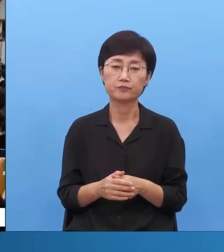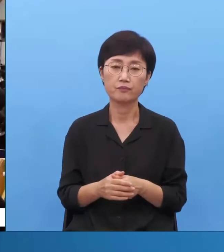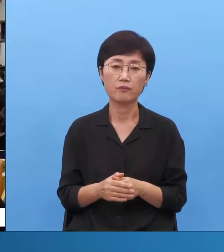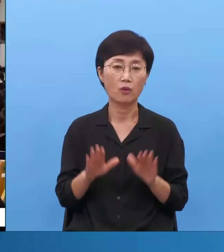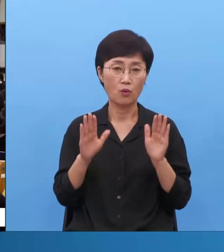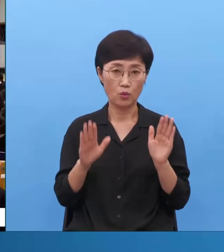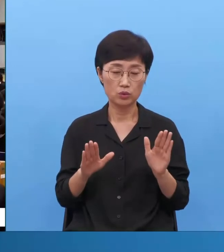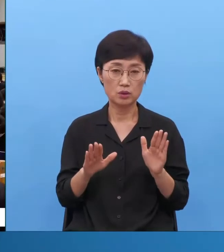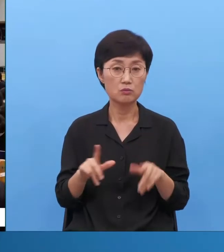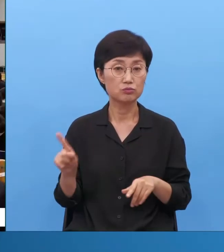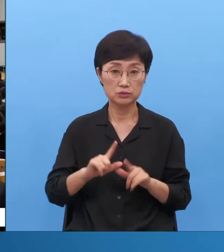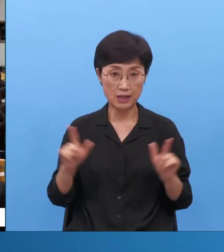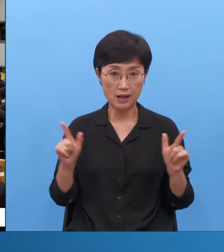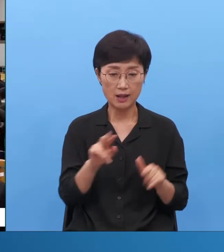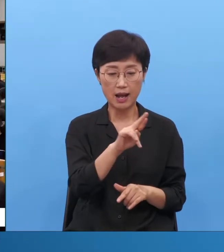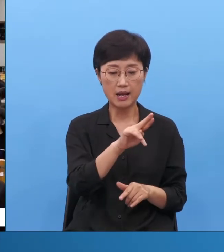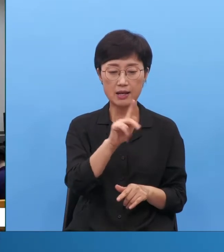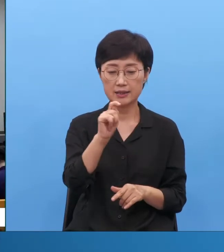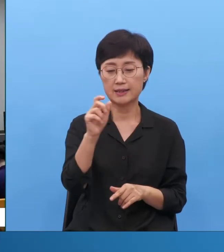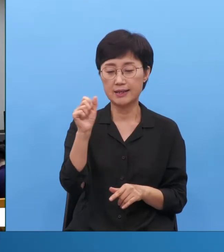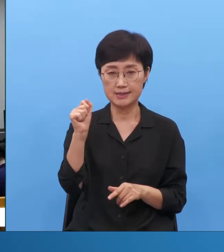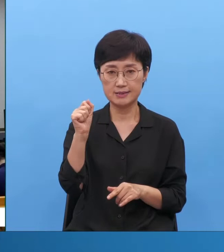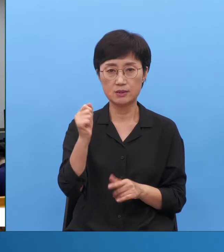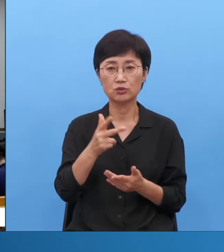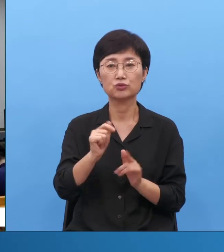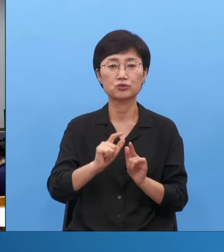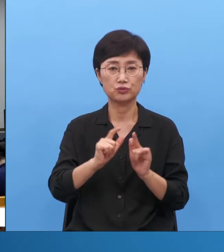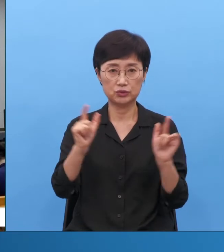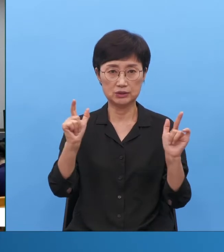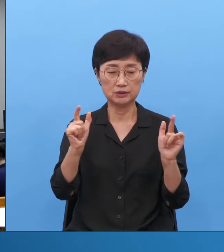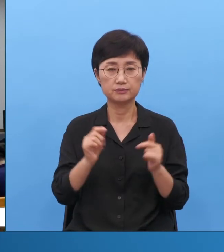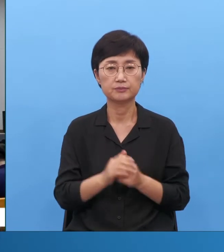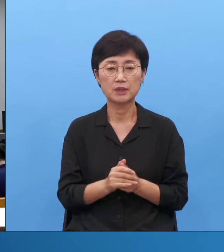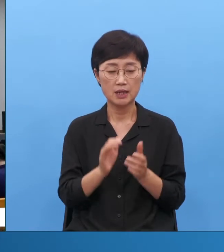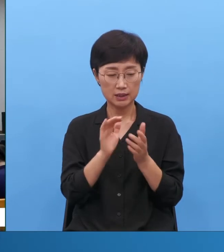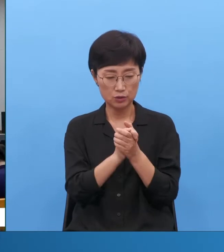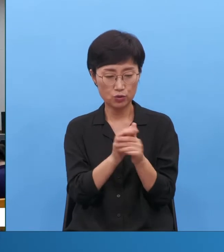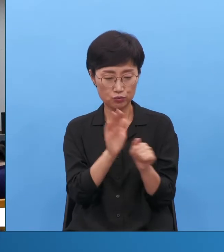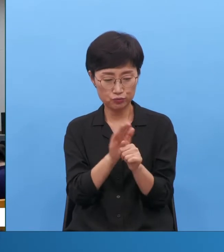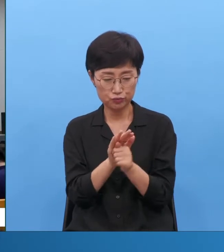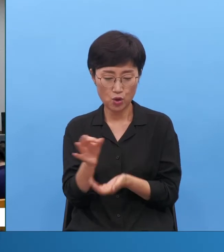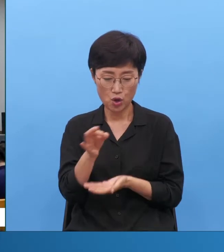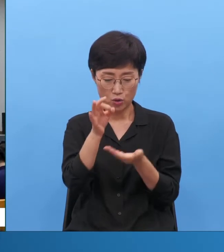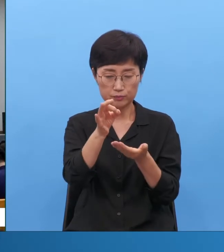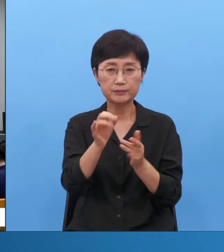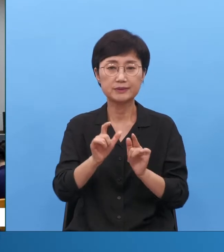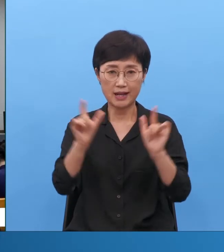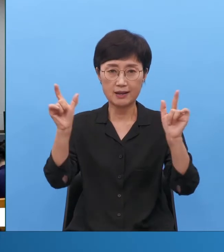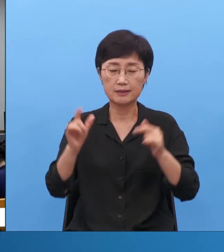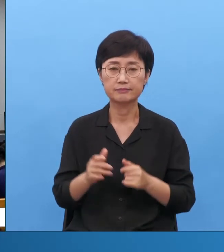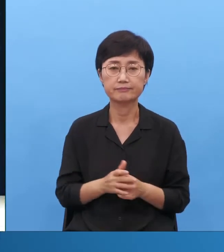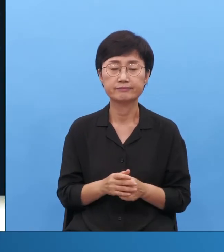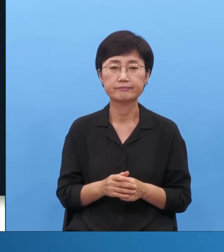오늘은 모든 성도가 렘넌트 신학연구원 RTS를 위해 기도하고 헌금하는 RTS 주일 예배로 드립니다.